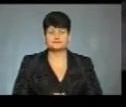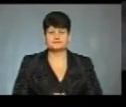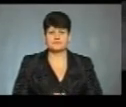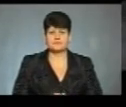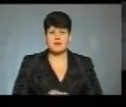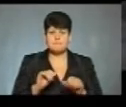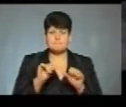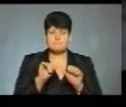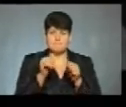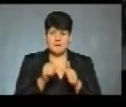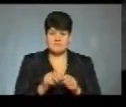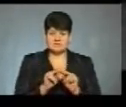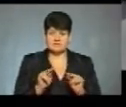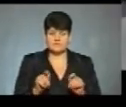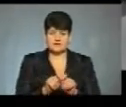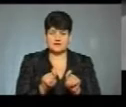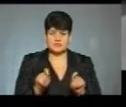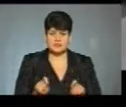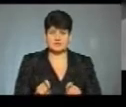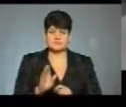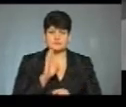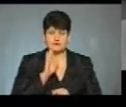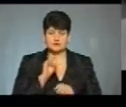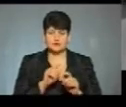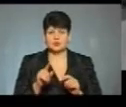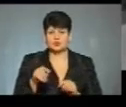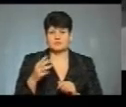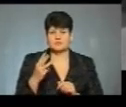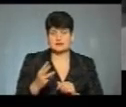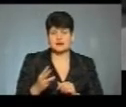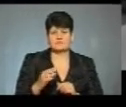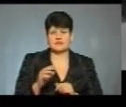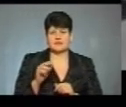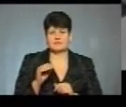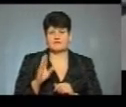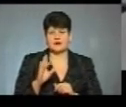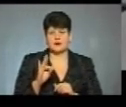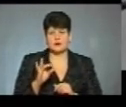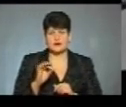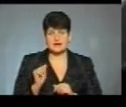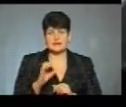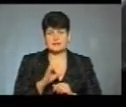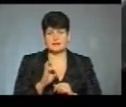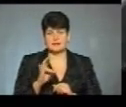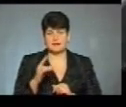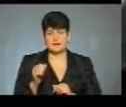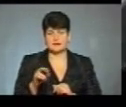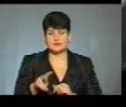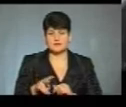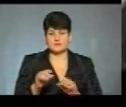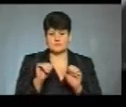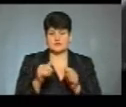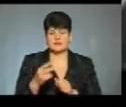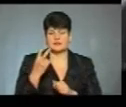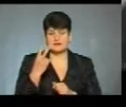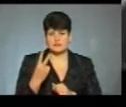Пам'ятник вчителю відкрили учениця Тернопільської школи номер 3 Вероніка Фака та міський голова Тернополя Сергій Надал. На постаменті дві